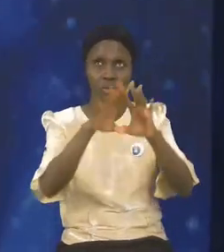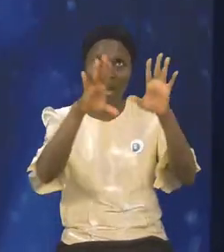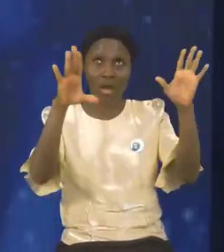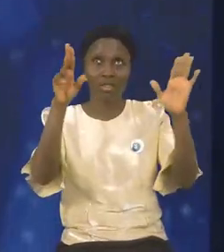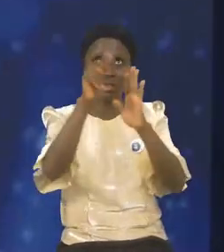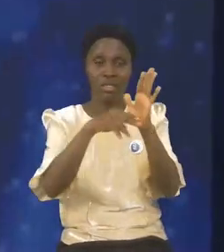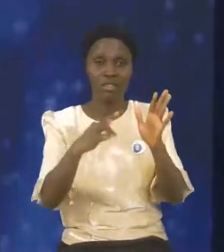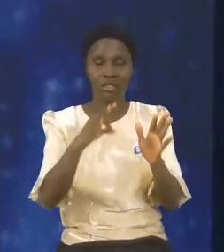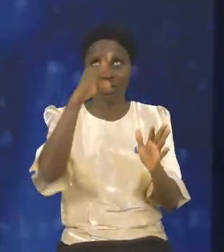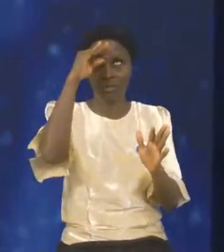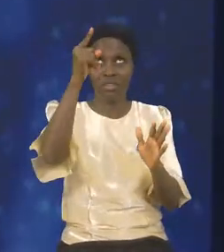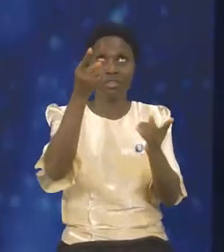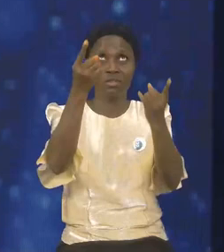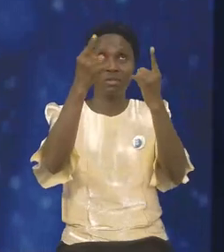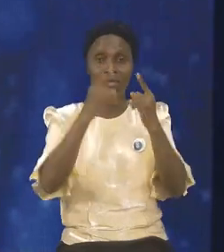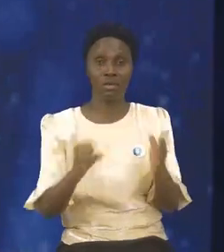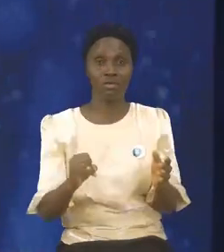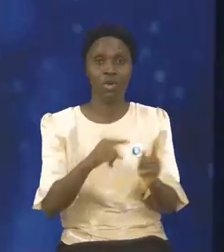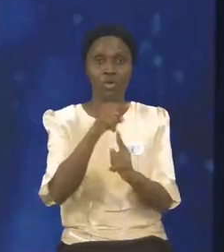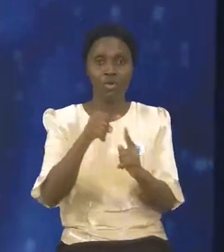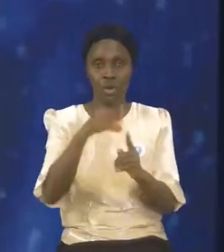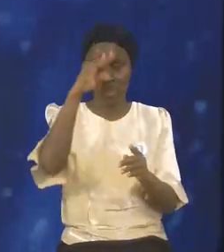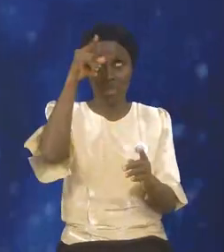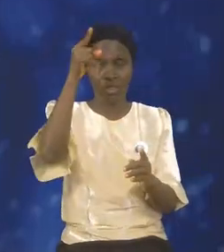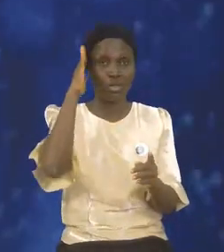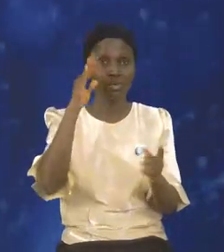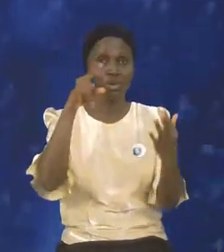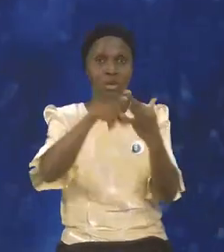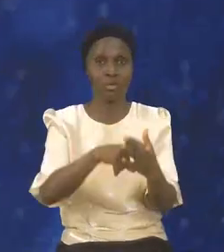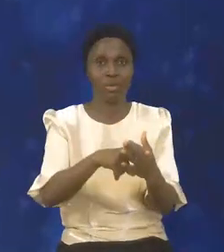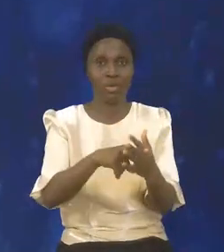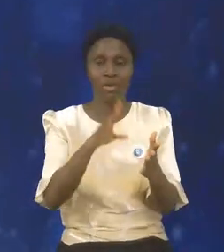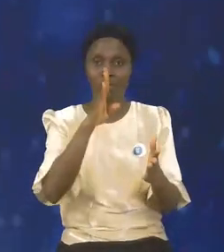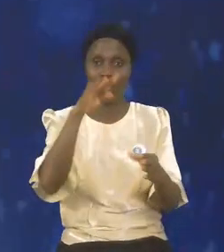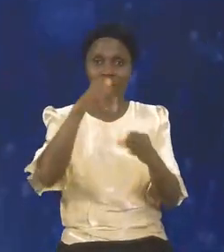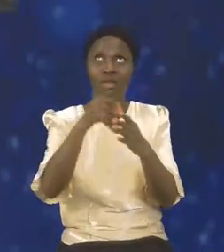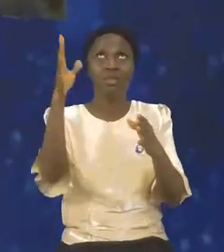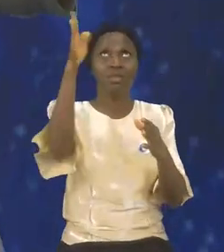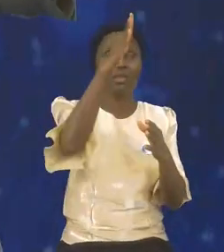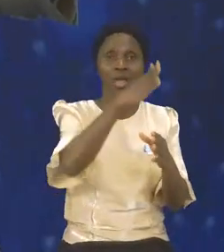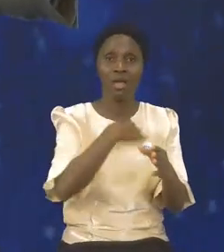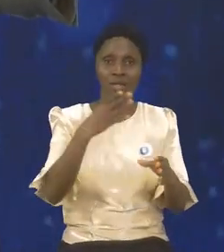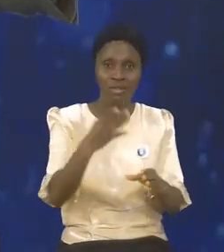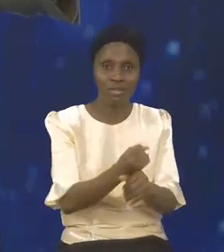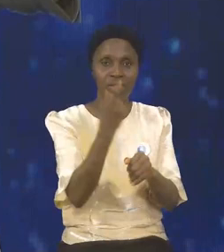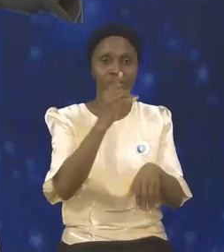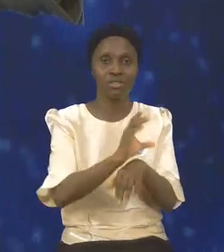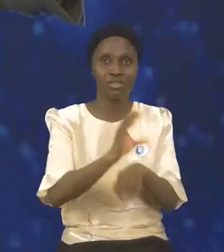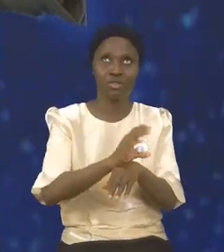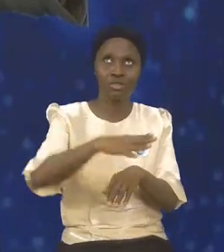anéantira par l'éclat de son avènement. Il va le détruire. Lorsqu'il